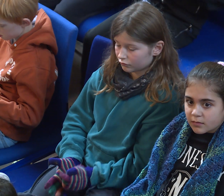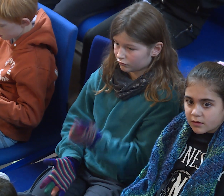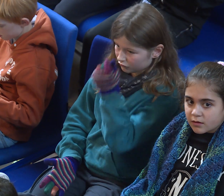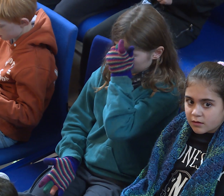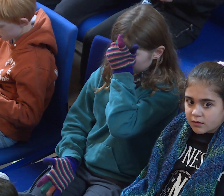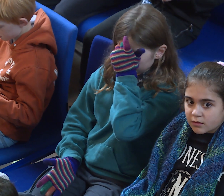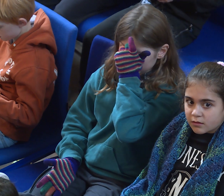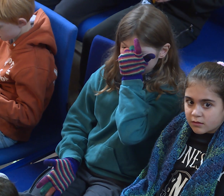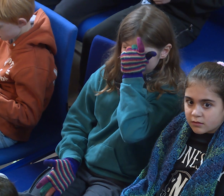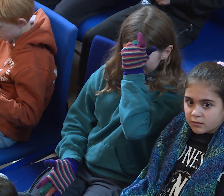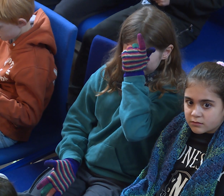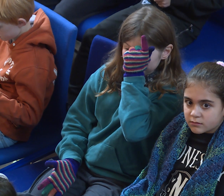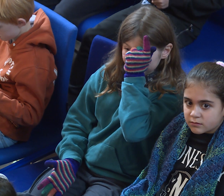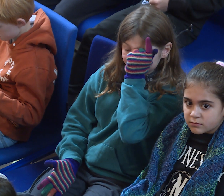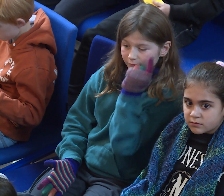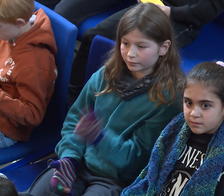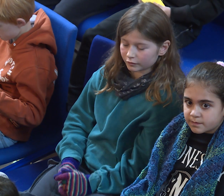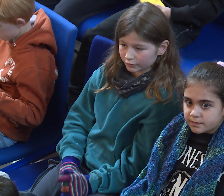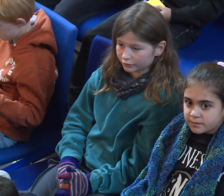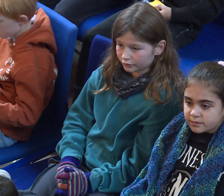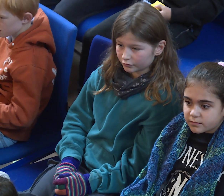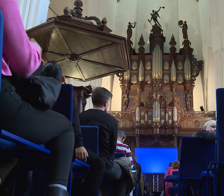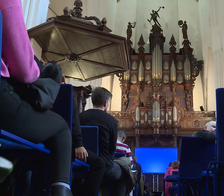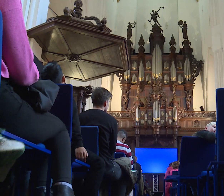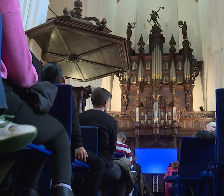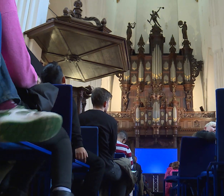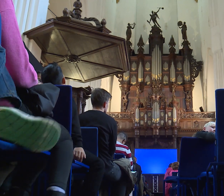en dat te vertalen naar gebaren en dat opgenomen worden. Dat was leuk.